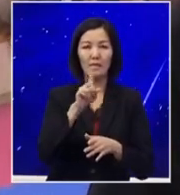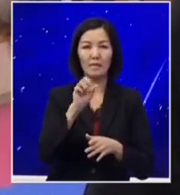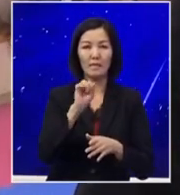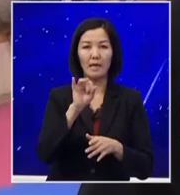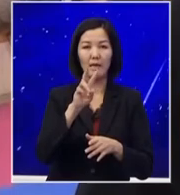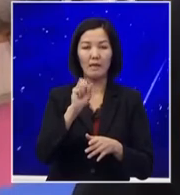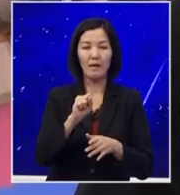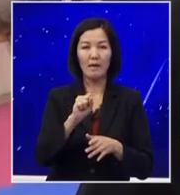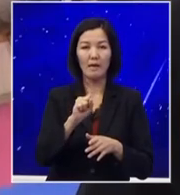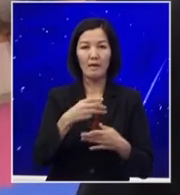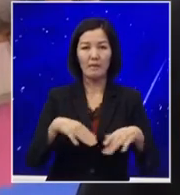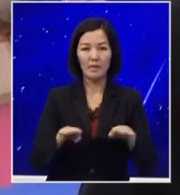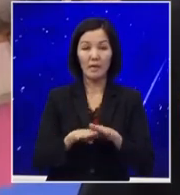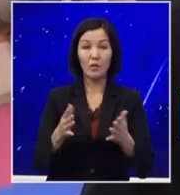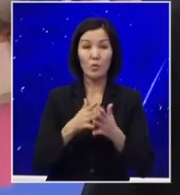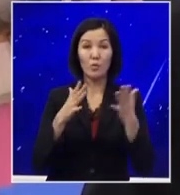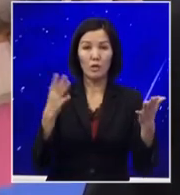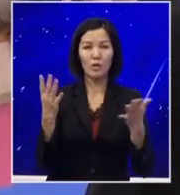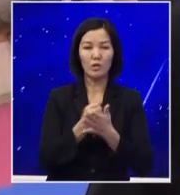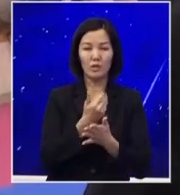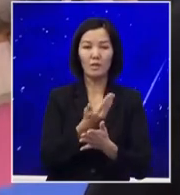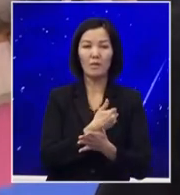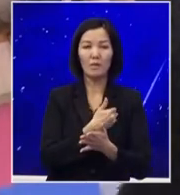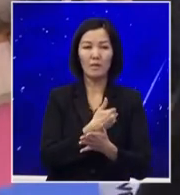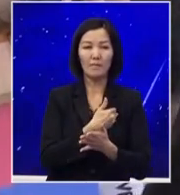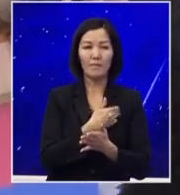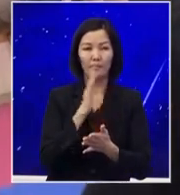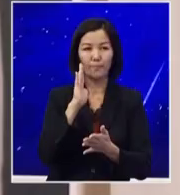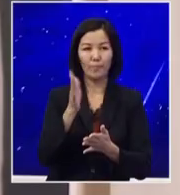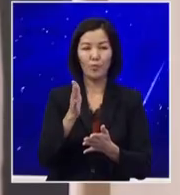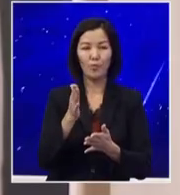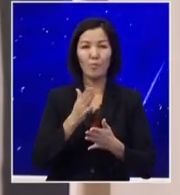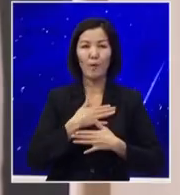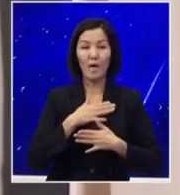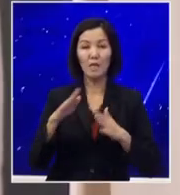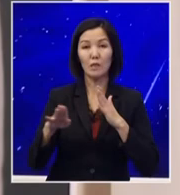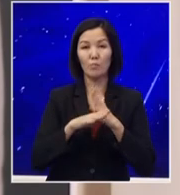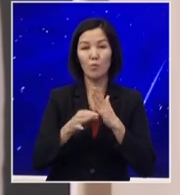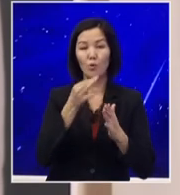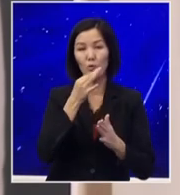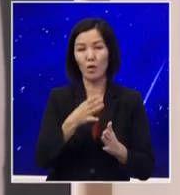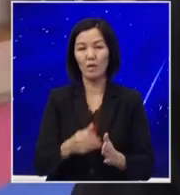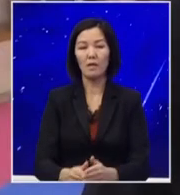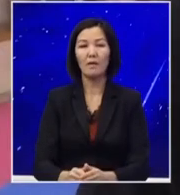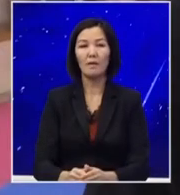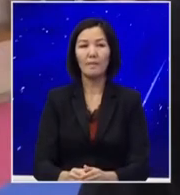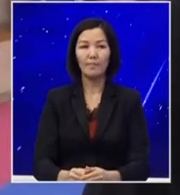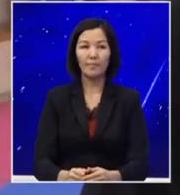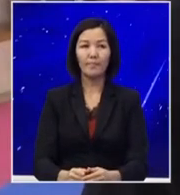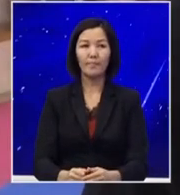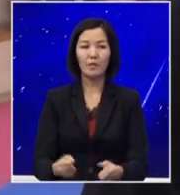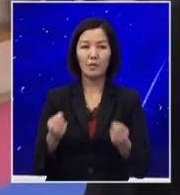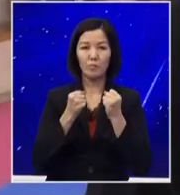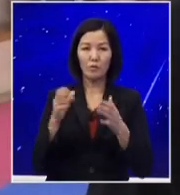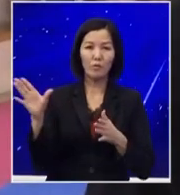сияқты үлкен жетістіктерге жеттім келеді. Маған осы спорт түрі қатты ұнайды. Спорттың барлық